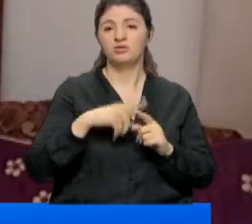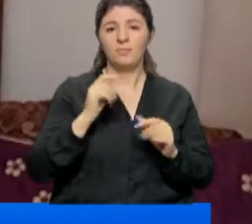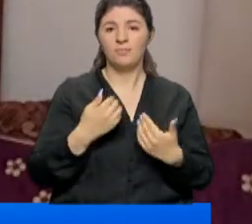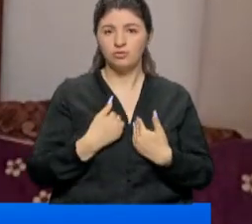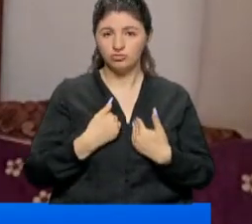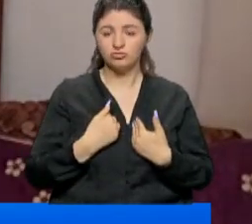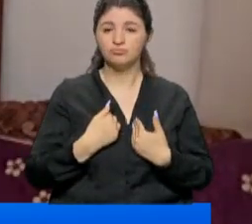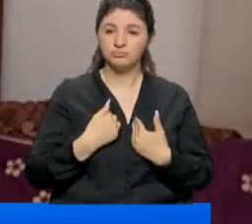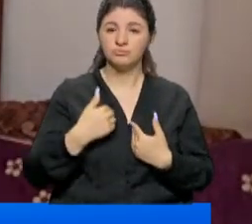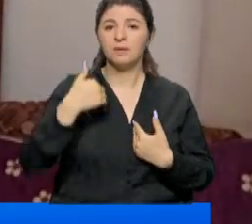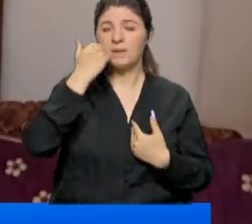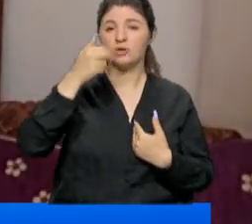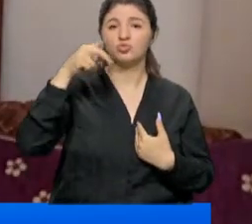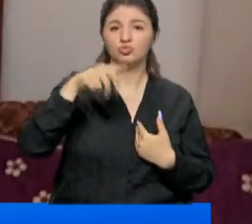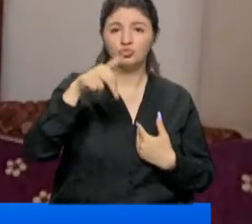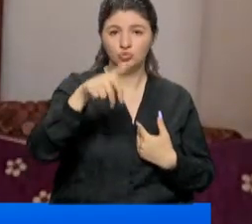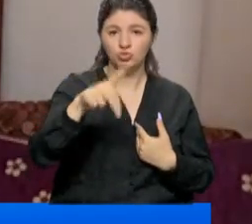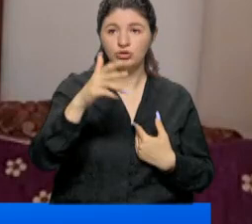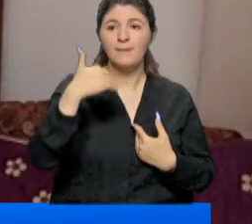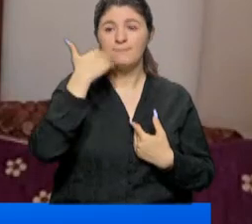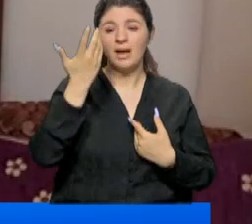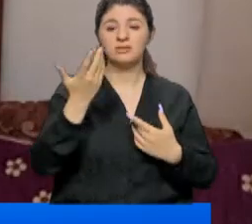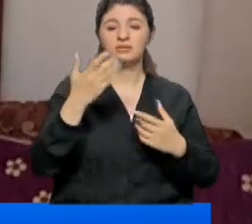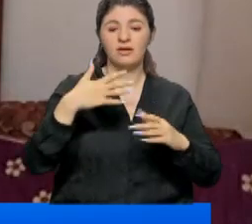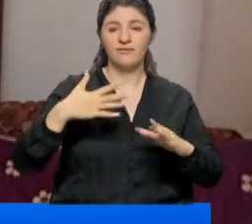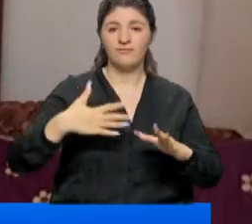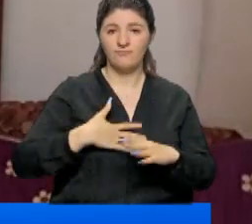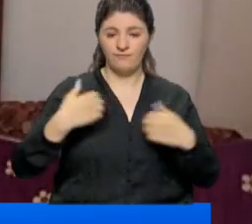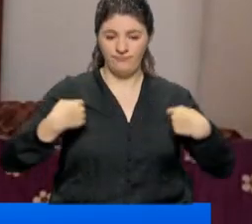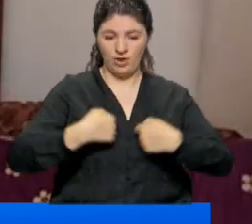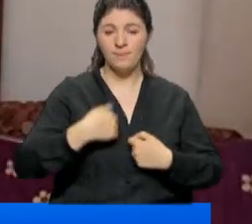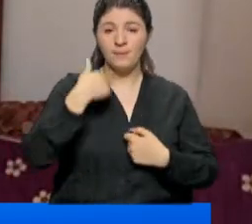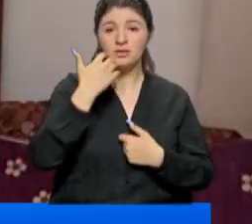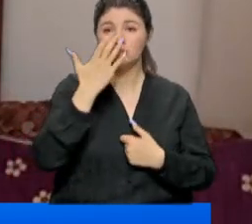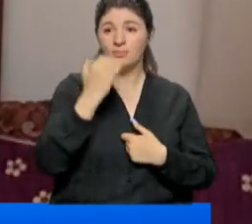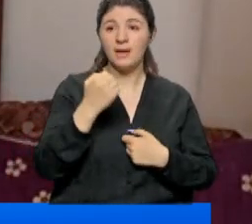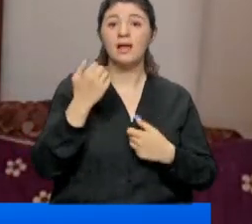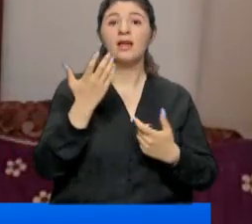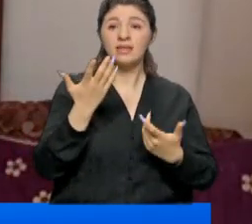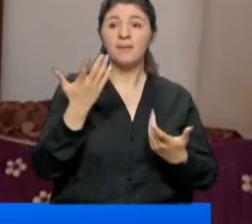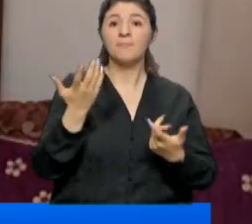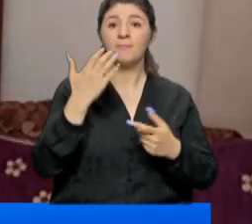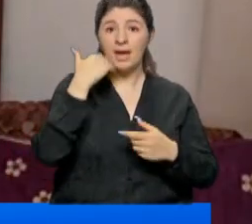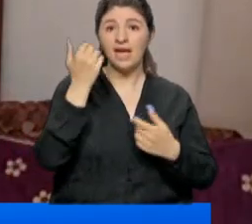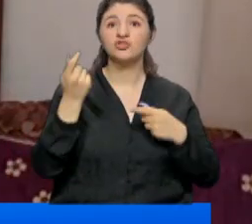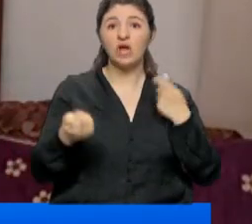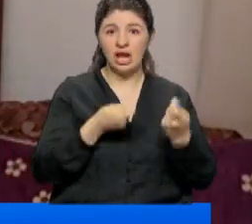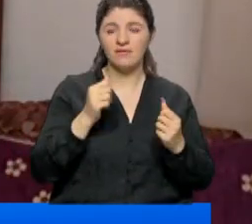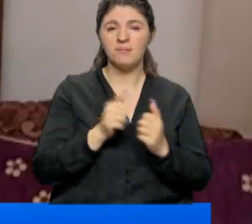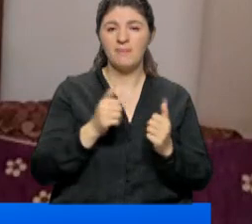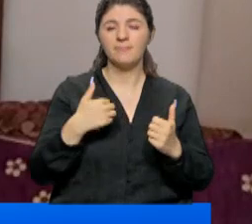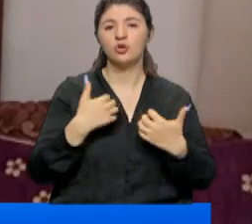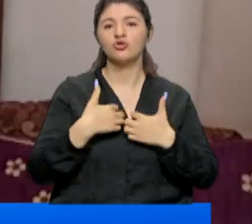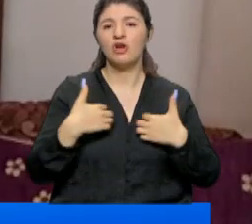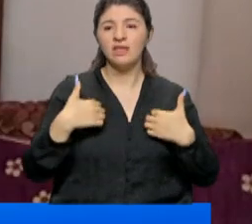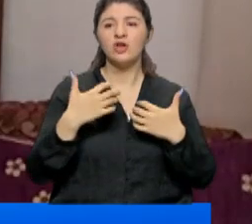paylaşıyoruz ve yaz yürüyüşlerle veya sorunla ve yaz nöbetlerle beyaz görevlerle Biz